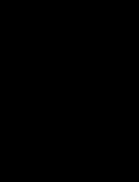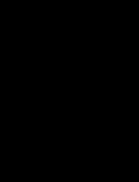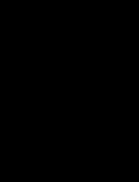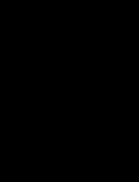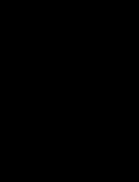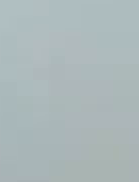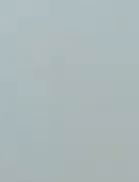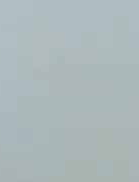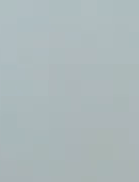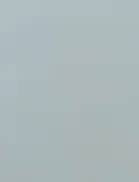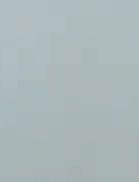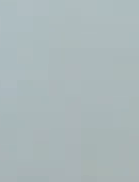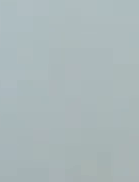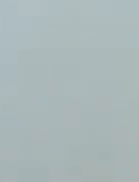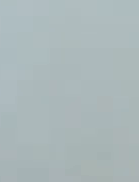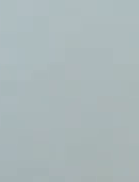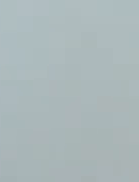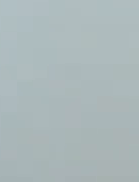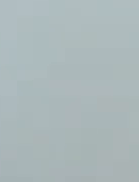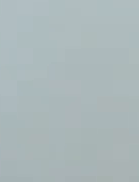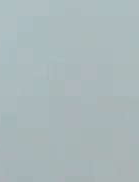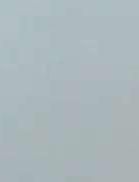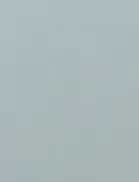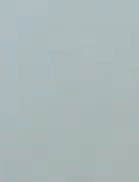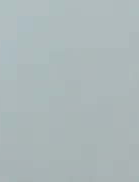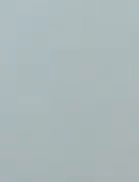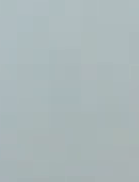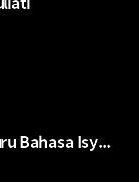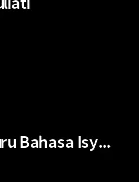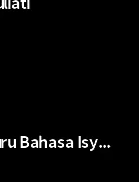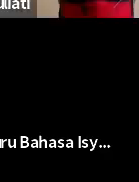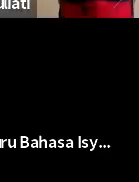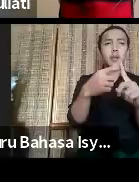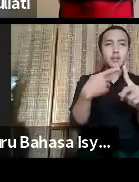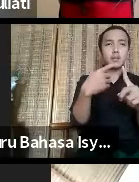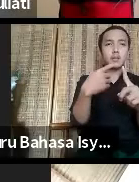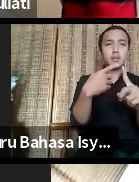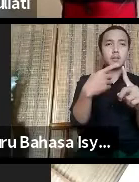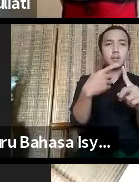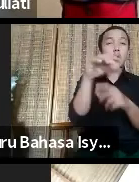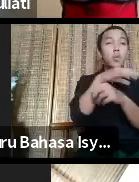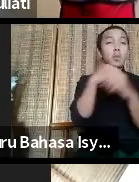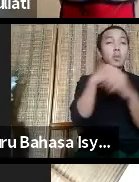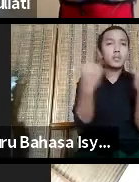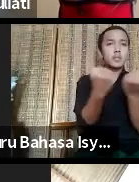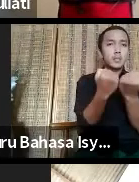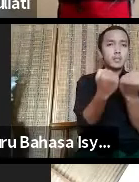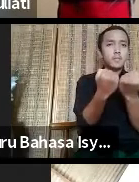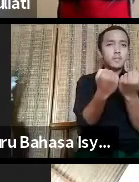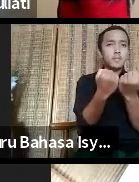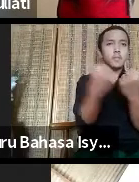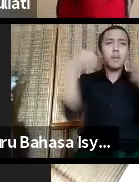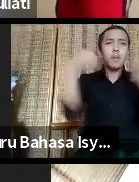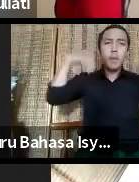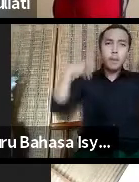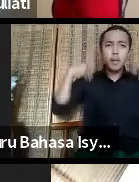dari organisasi masyarakat sipil, dan juga dari organisasi difabel di seluruh Indonesia, serta